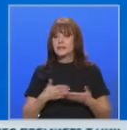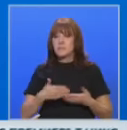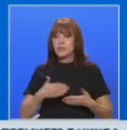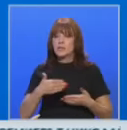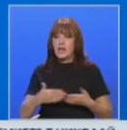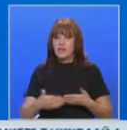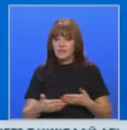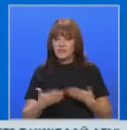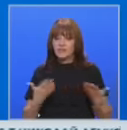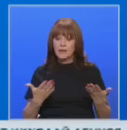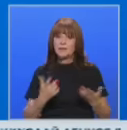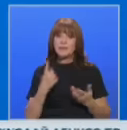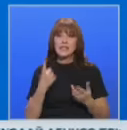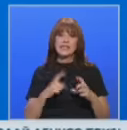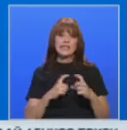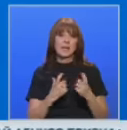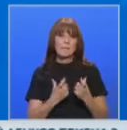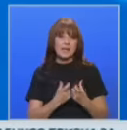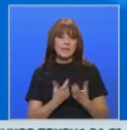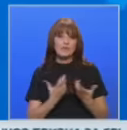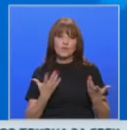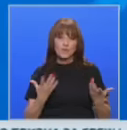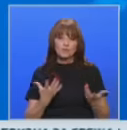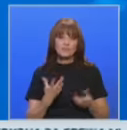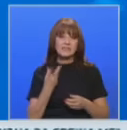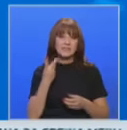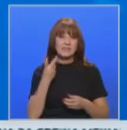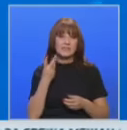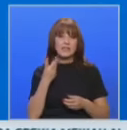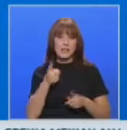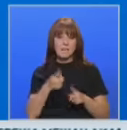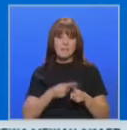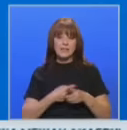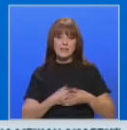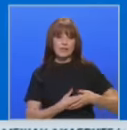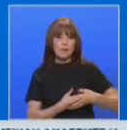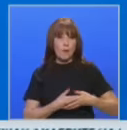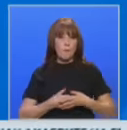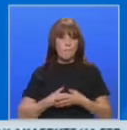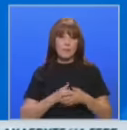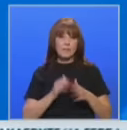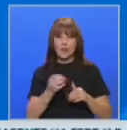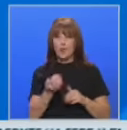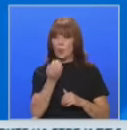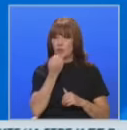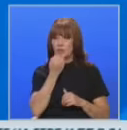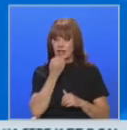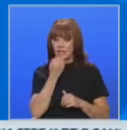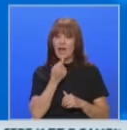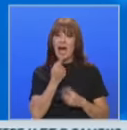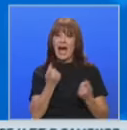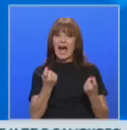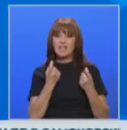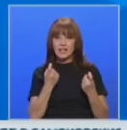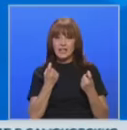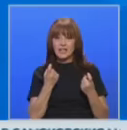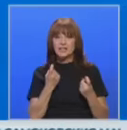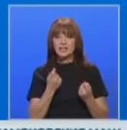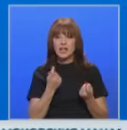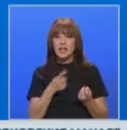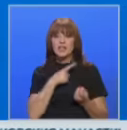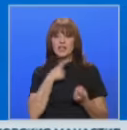Стихията почерни турско семейство, чието 3-месечно бебе беше открито удавено, а в Гърция жертвите на опустошението официално вече са